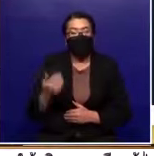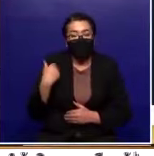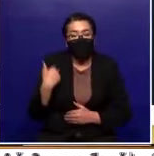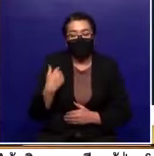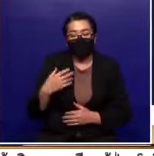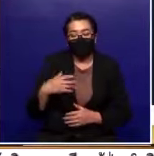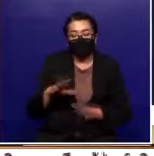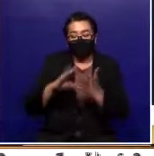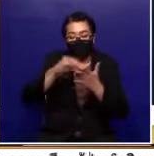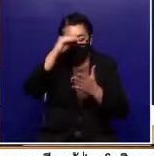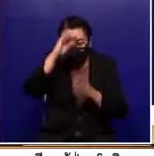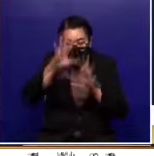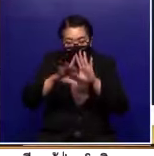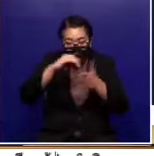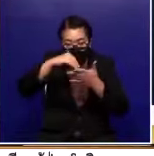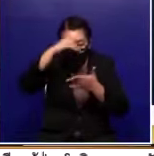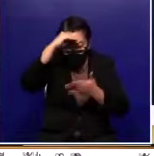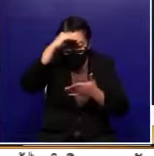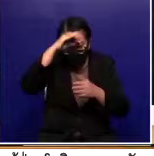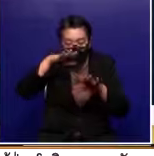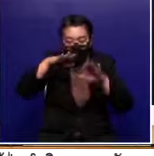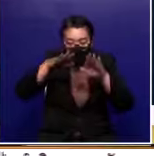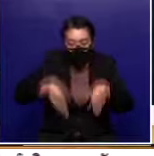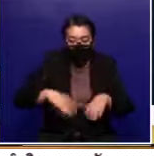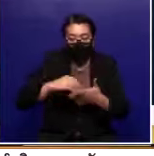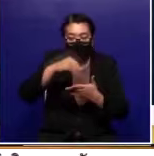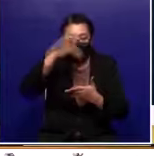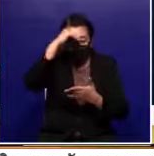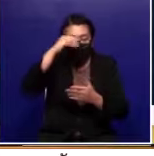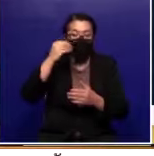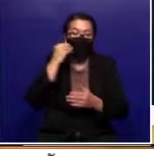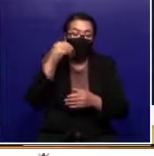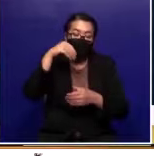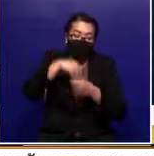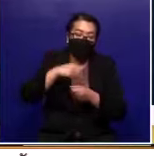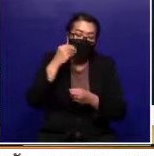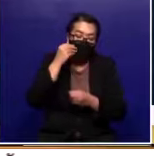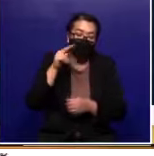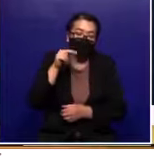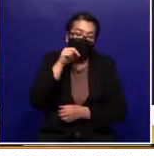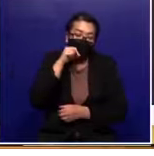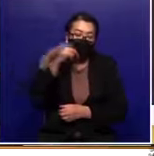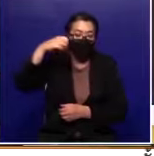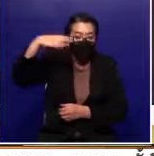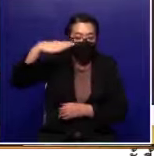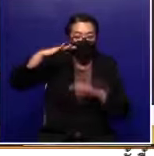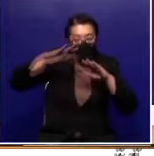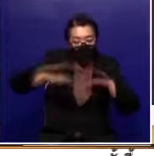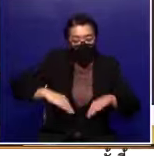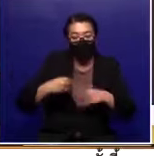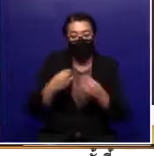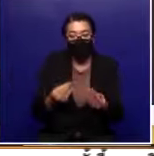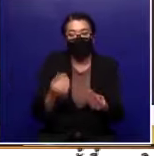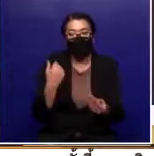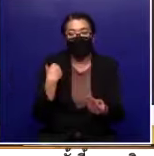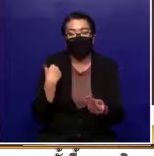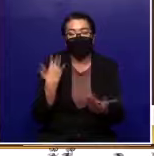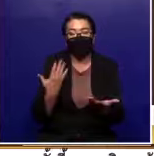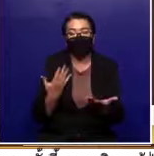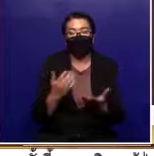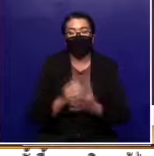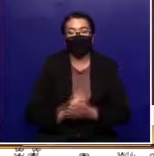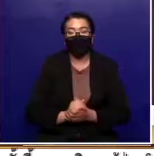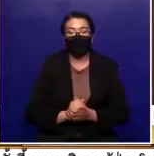ทอมให้ลูกหลานเรียนออนไลน์มีไหมครับค่าน้ำจะลดให้ก็พอจะมาคุณเรียก